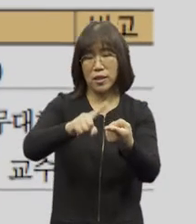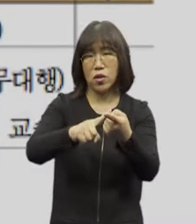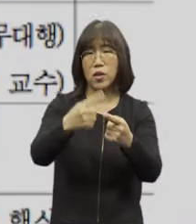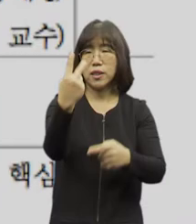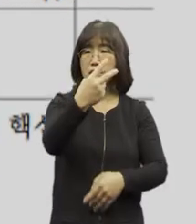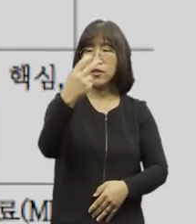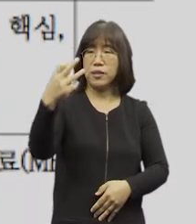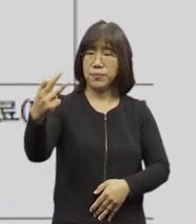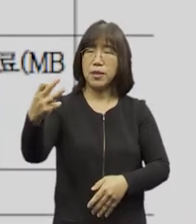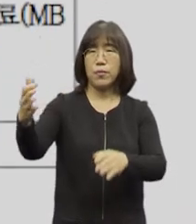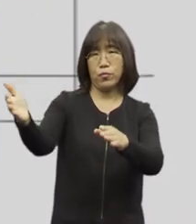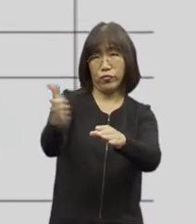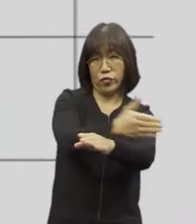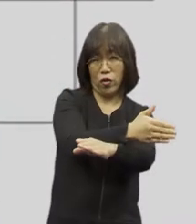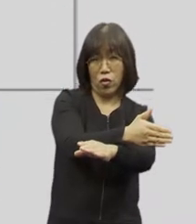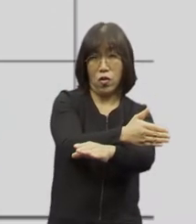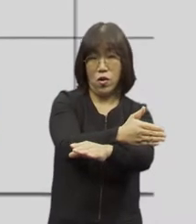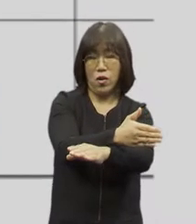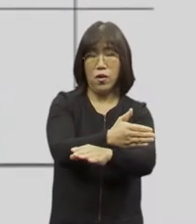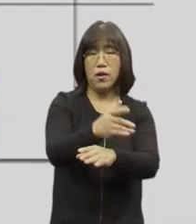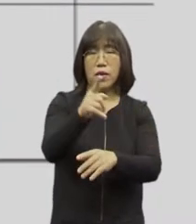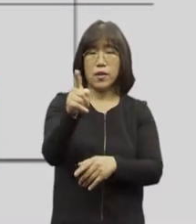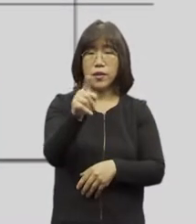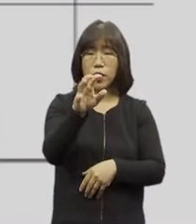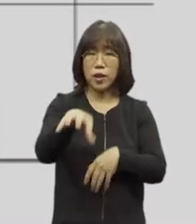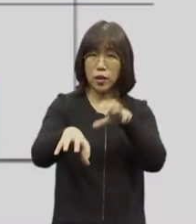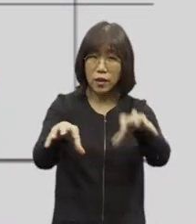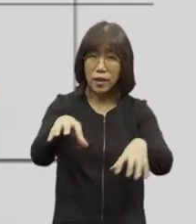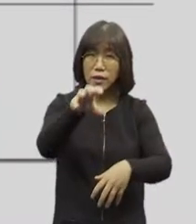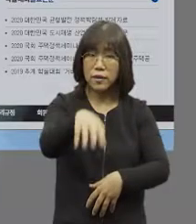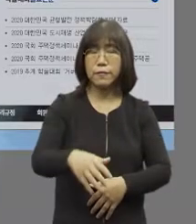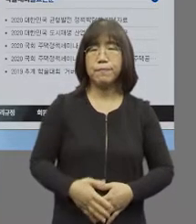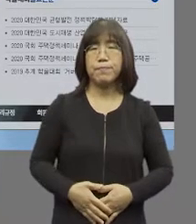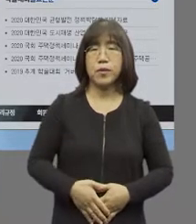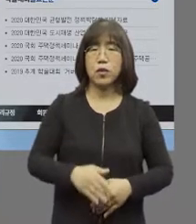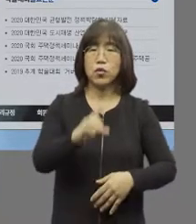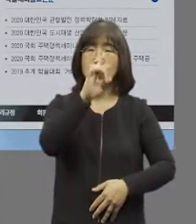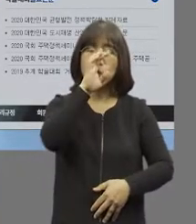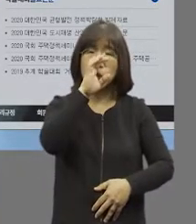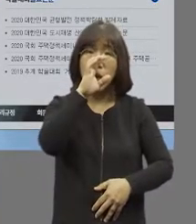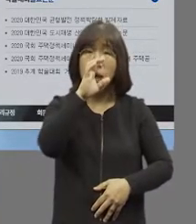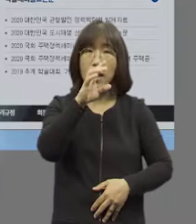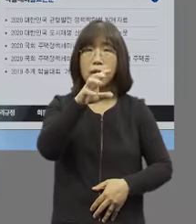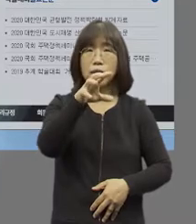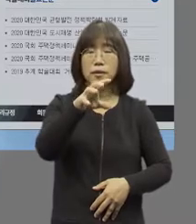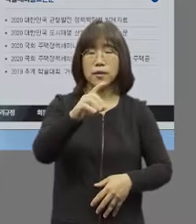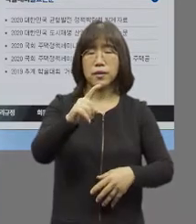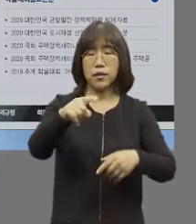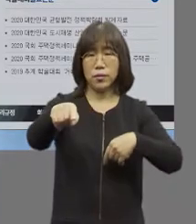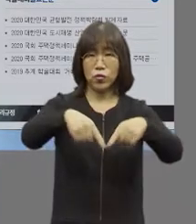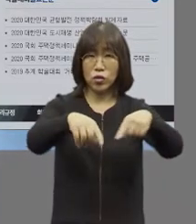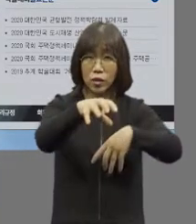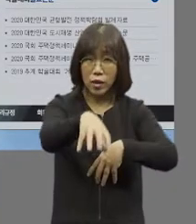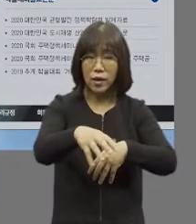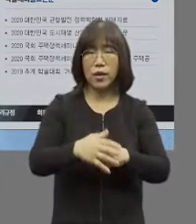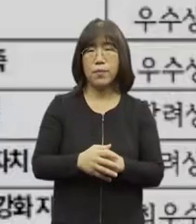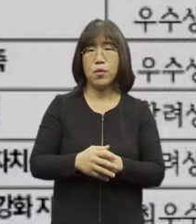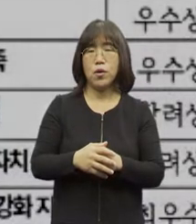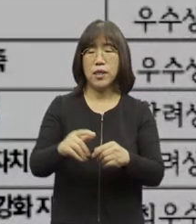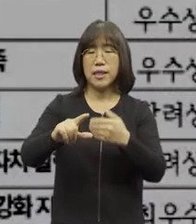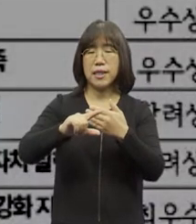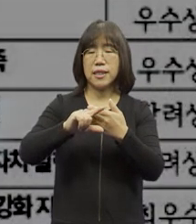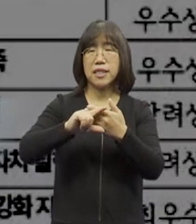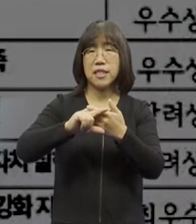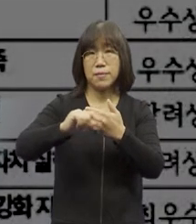2013년부터 한국 공공 정책 평가 옆에 와 한국 거버넌스 학회가 중앙부처 지방자치단체